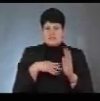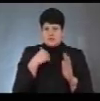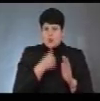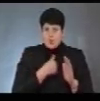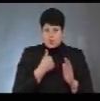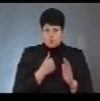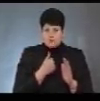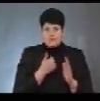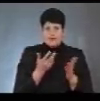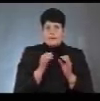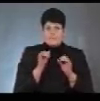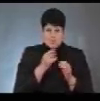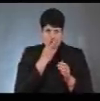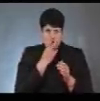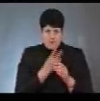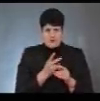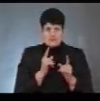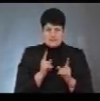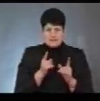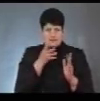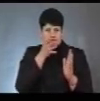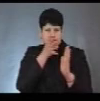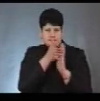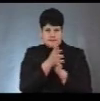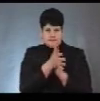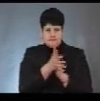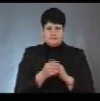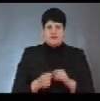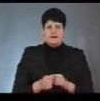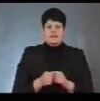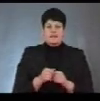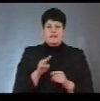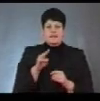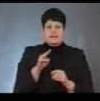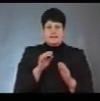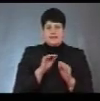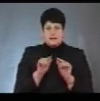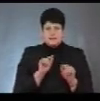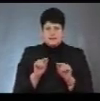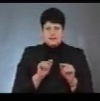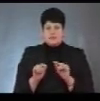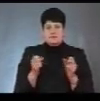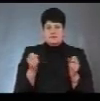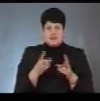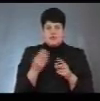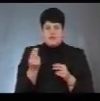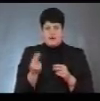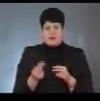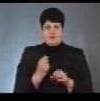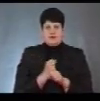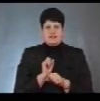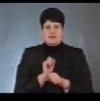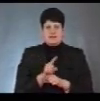року», який можна побачити лише на просвіті. Текст надрукований термохромною фарбою, яку виготовили на замовлення